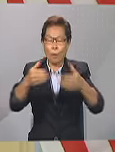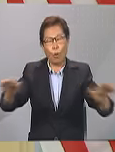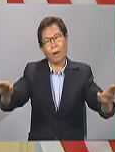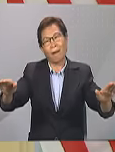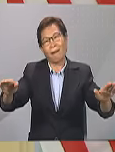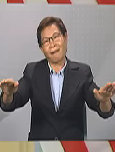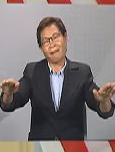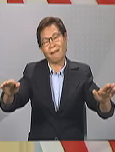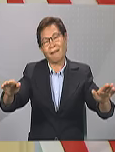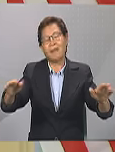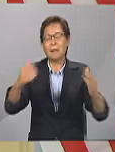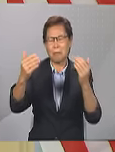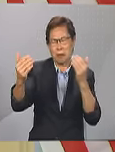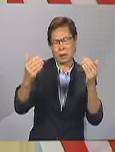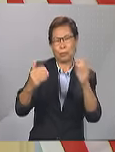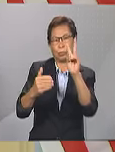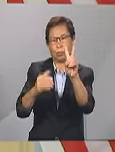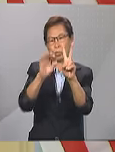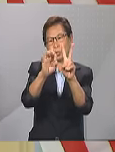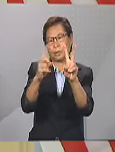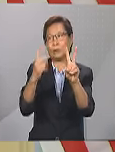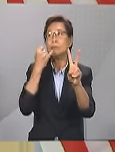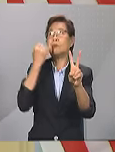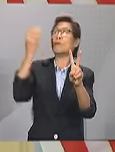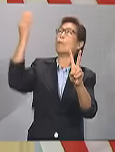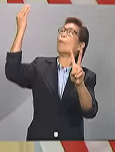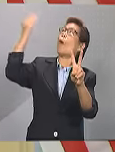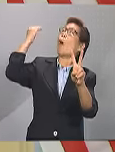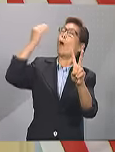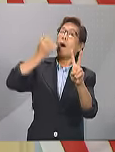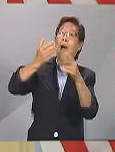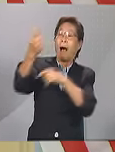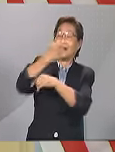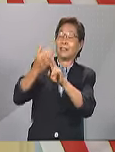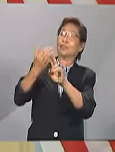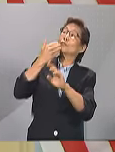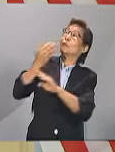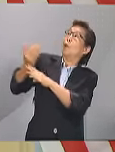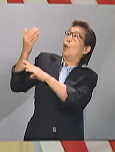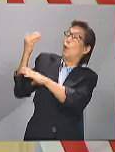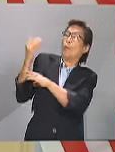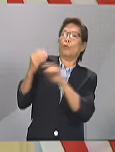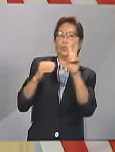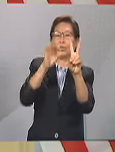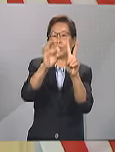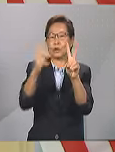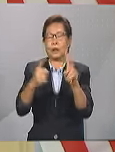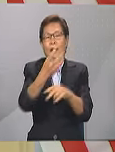beroperasi berbanding dengan 201 pada hari sebelumnya Yang mana